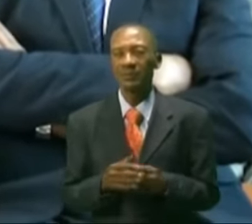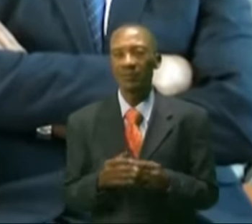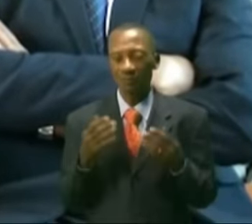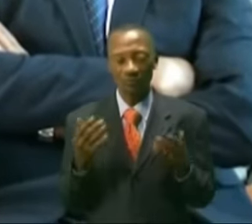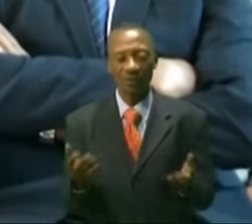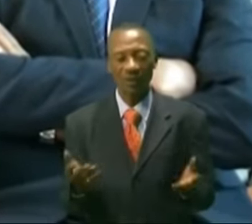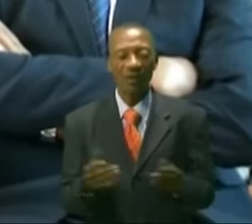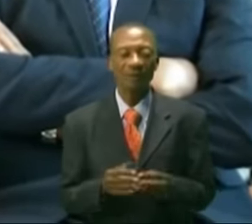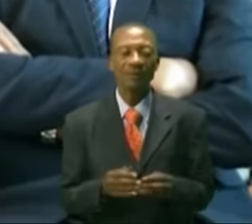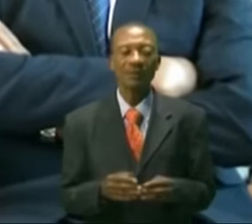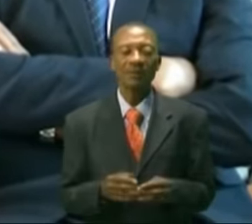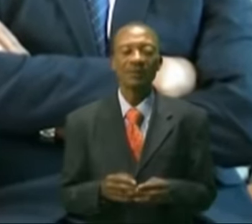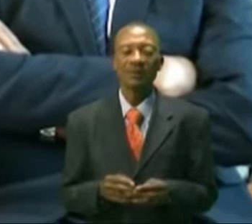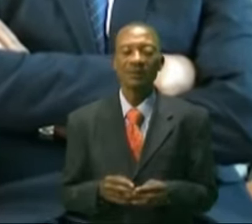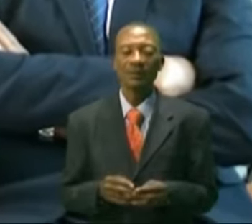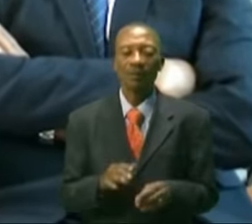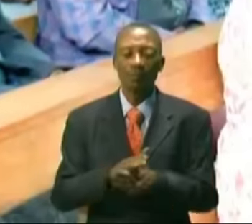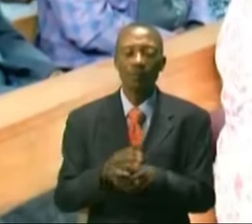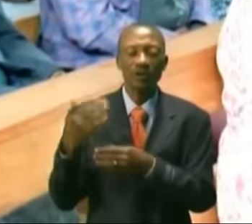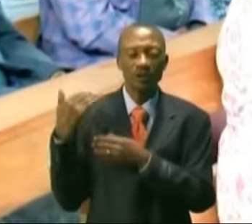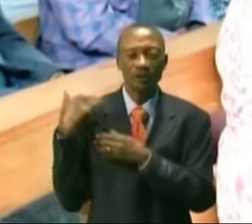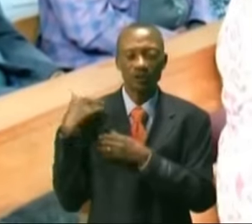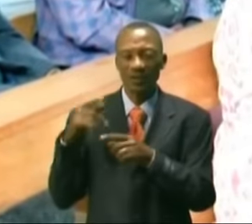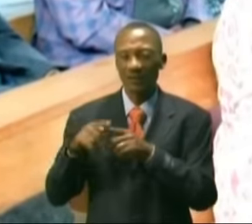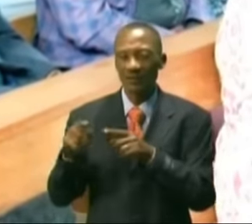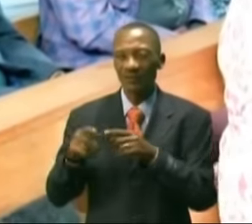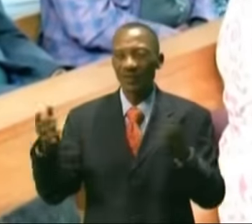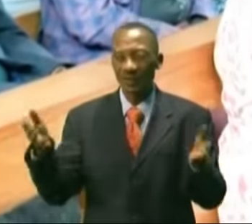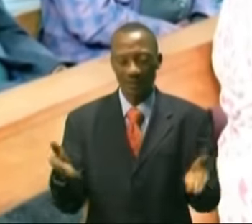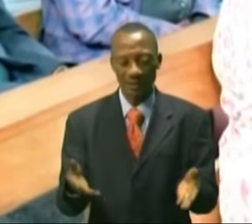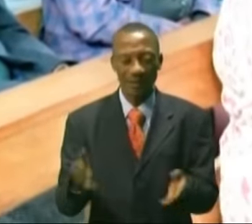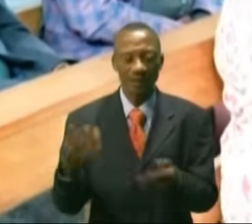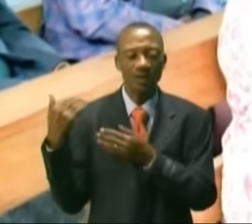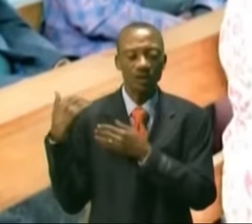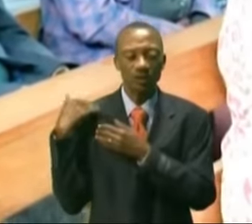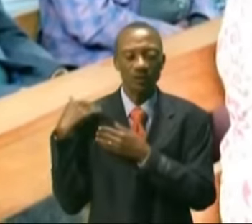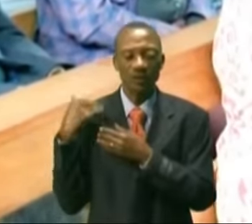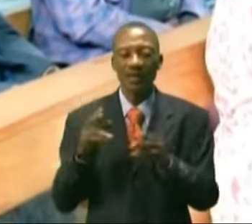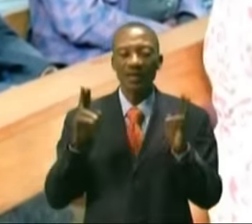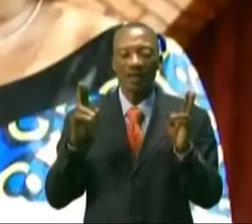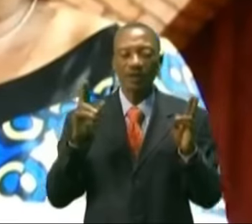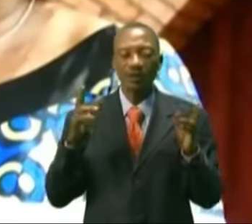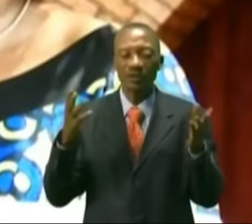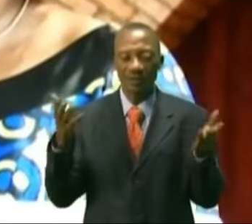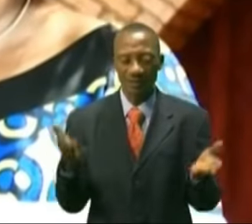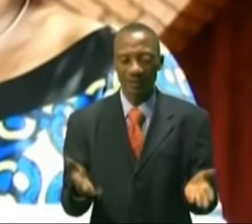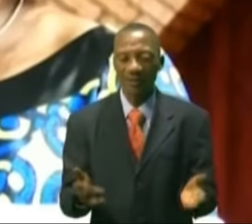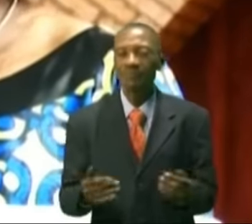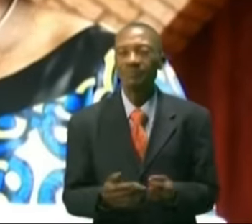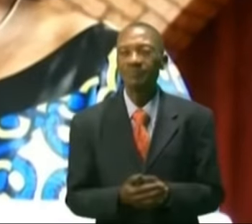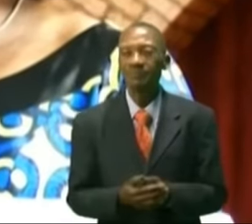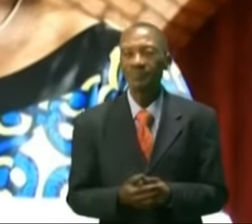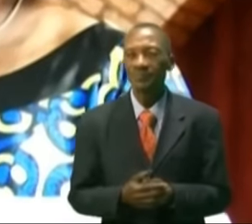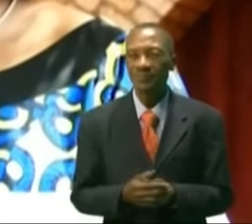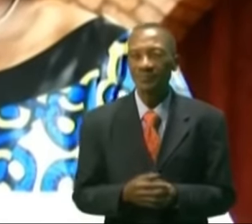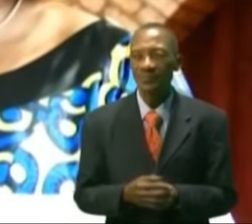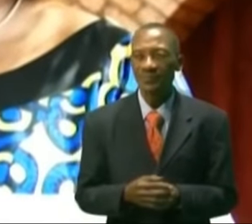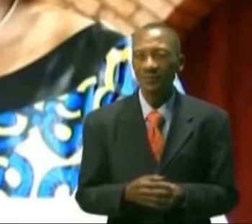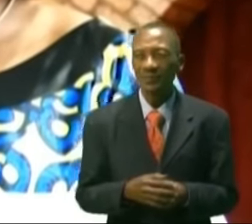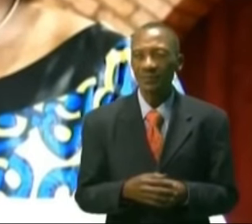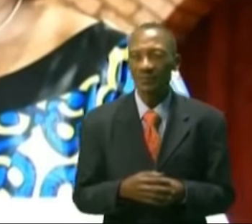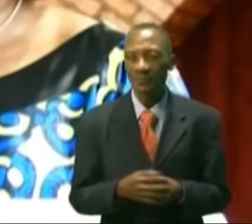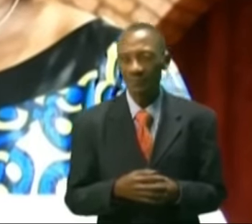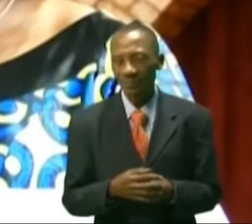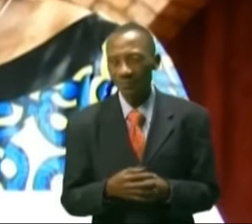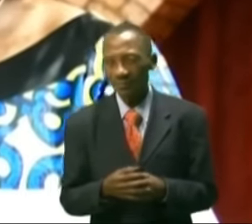adjoint Joseph Adolphe Voto. C'est avec une grande émotion que je prends la parole en ce moment si pénible pour rendre